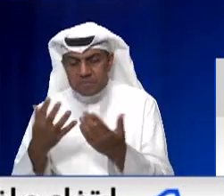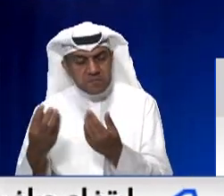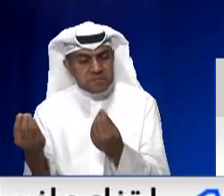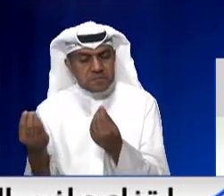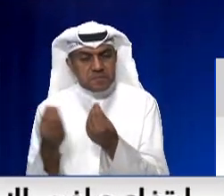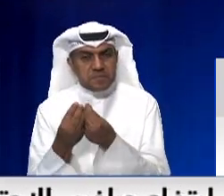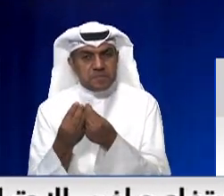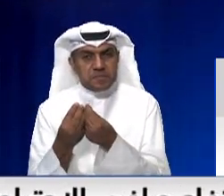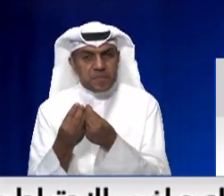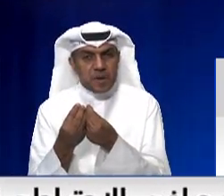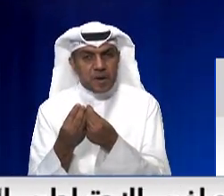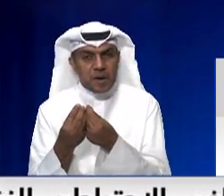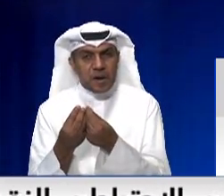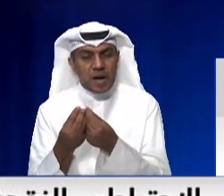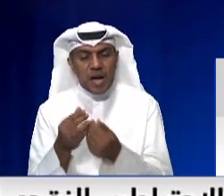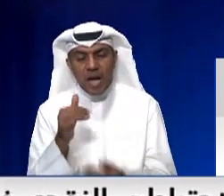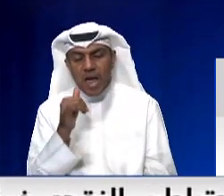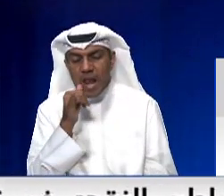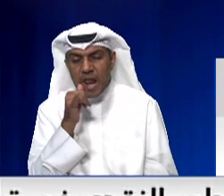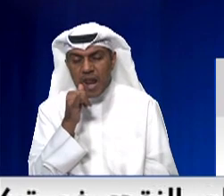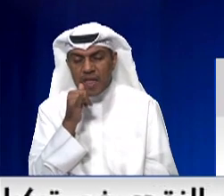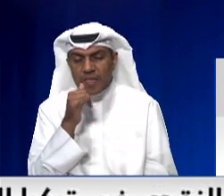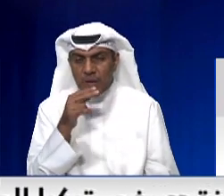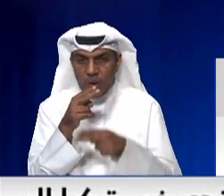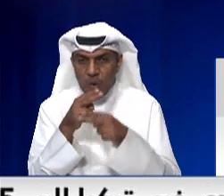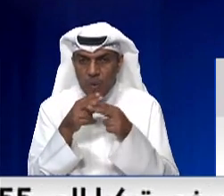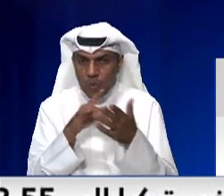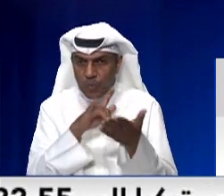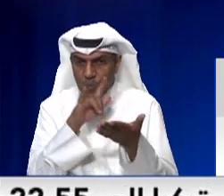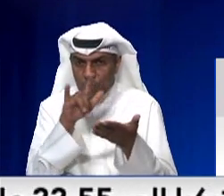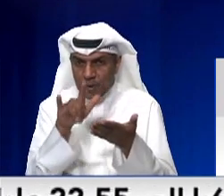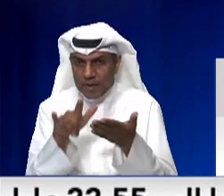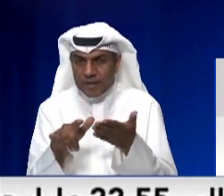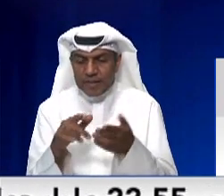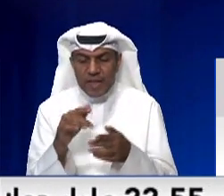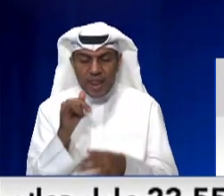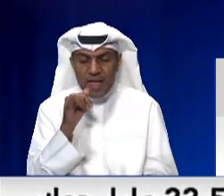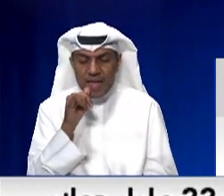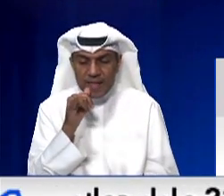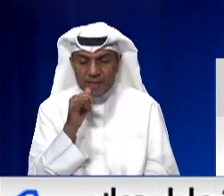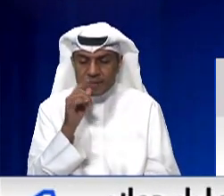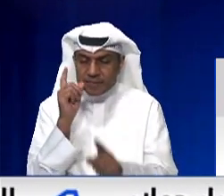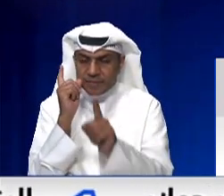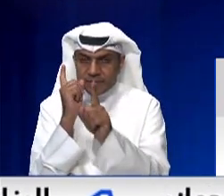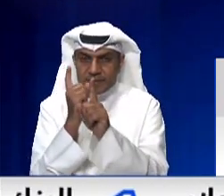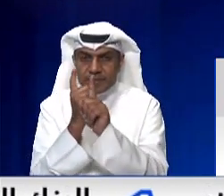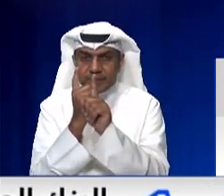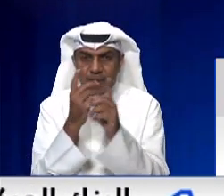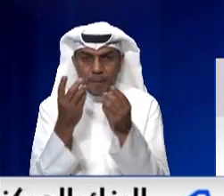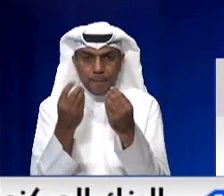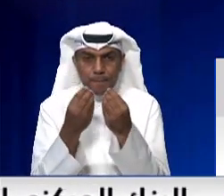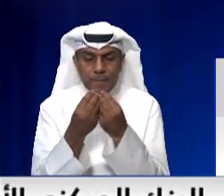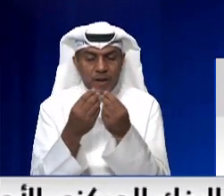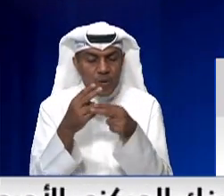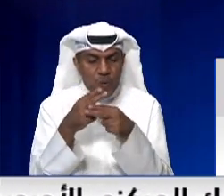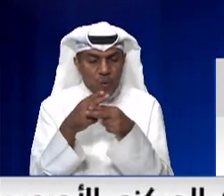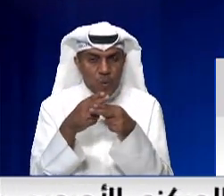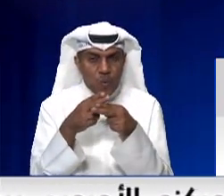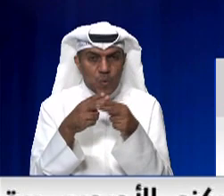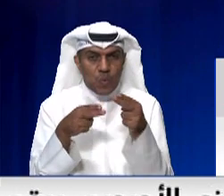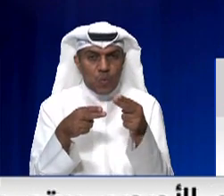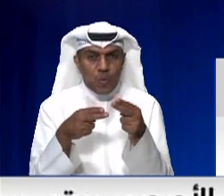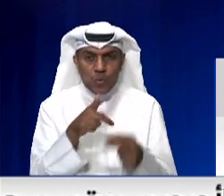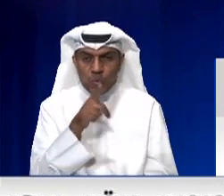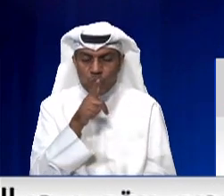زيارتنا المثمرة، وإذ أؤكد سعادتي بإتاحة الفرصة للقاء بجلالتكم، فإننا في دولة الكويت